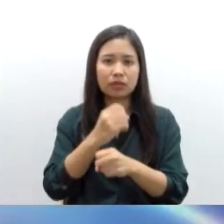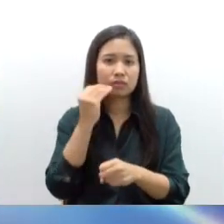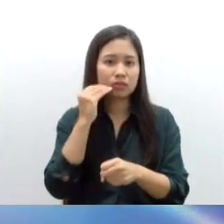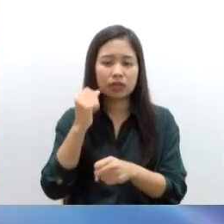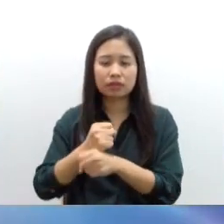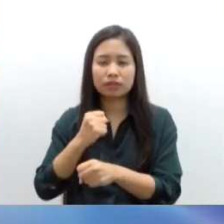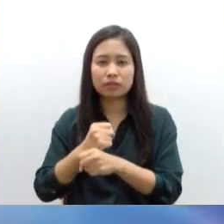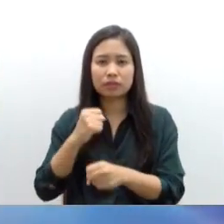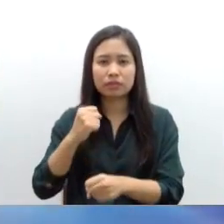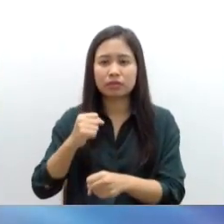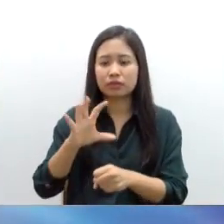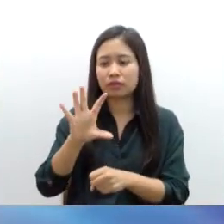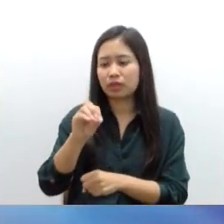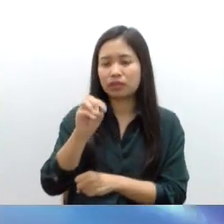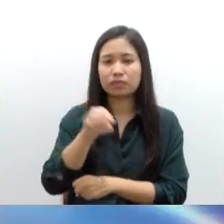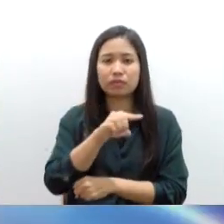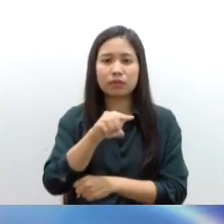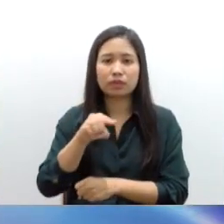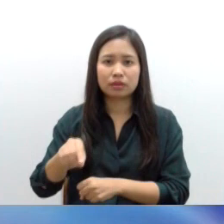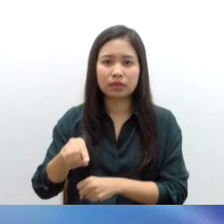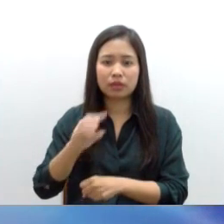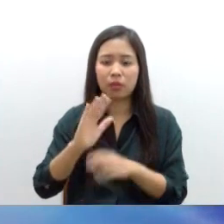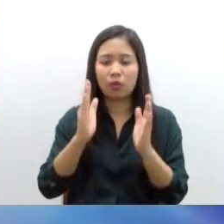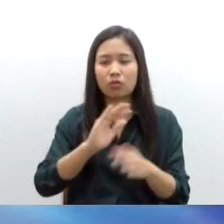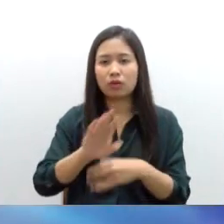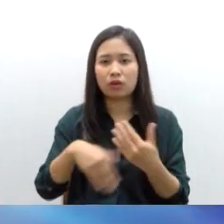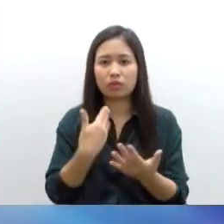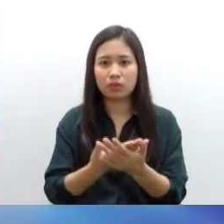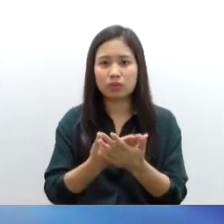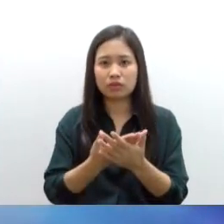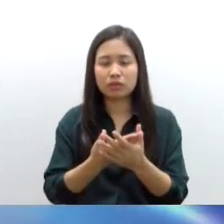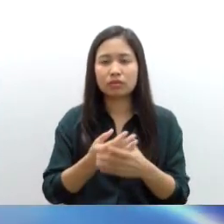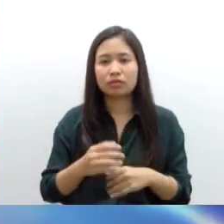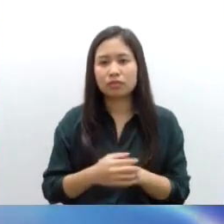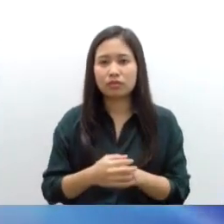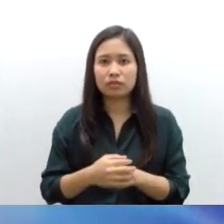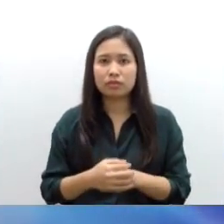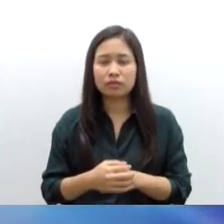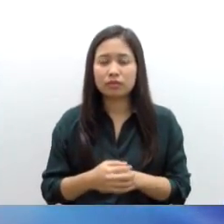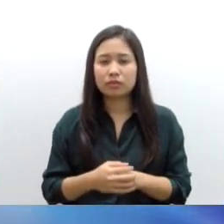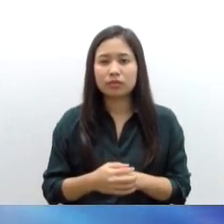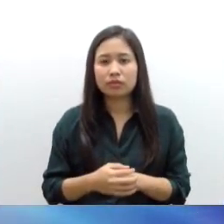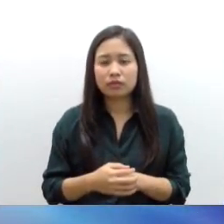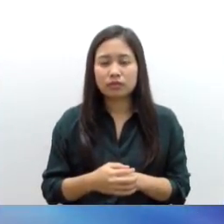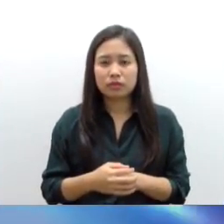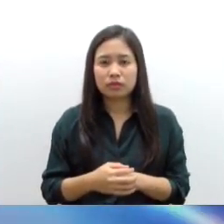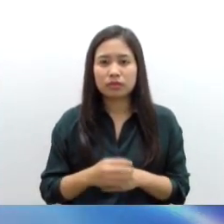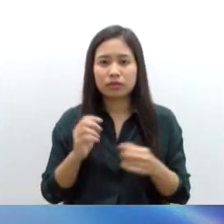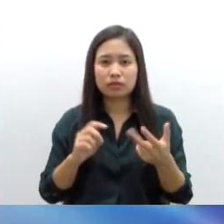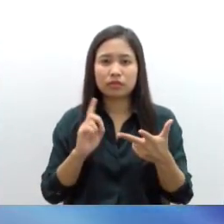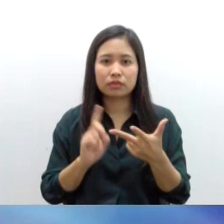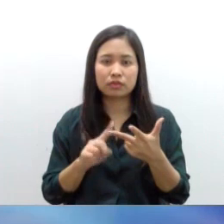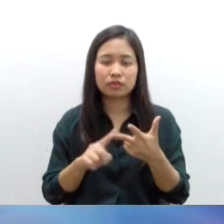วน 50% ของบุคลากรทั้งหมดนะครับเมื่อรวมกับบุคลากรตามข้อ1แล้วข้อ3ครับ